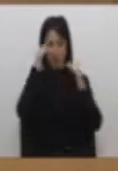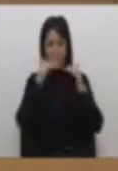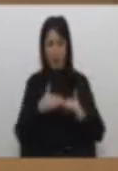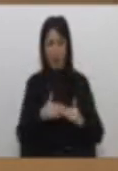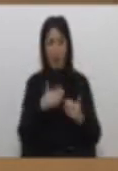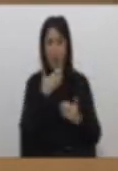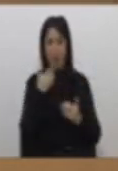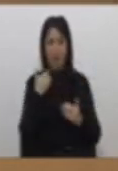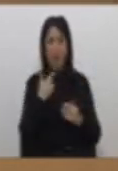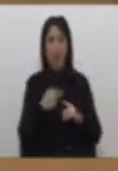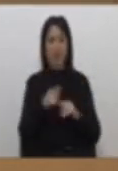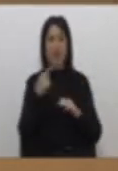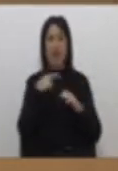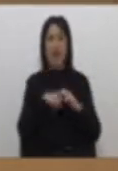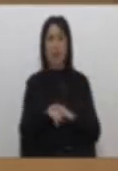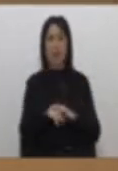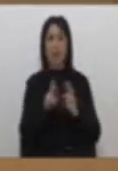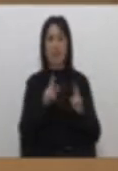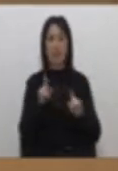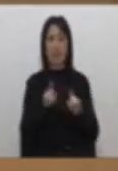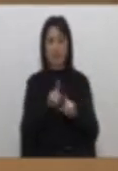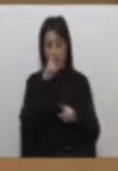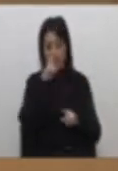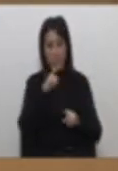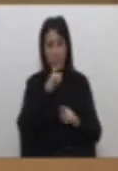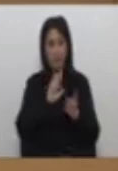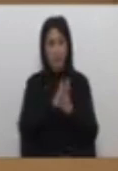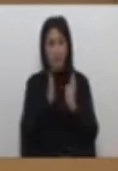ვარ. აქედან გამომდინარე, ვინაიდან ესეთი გაურკვეველი